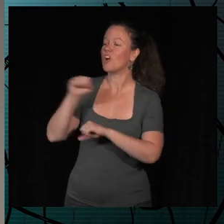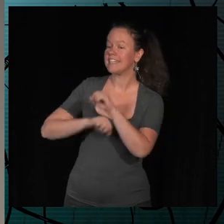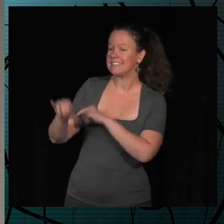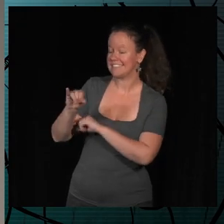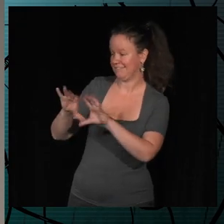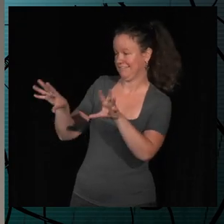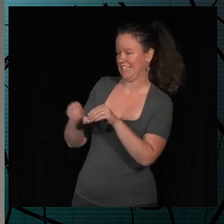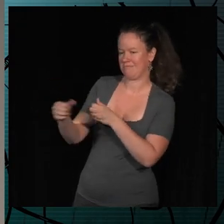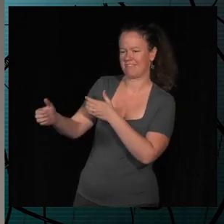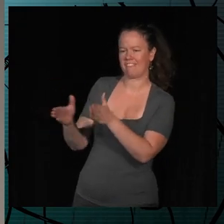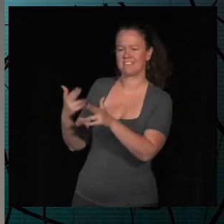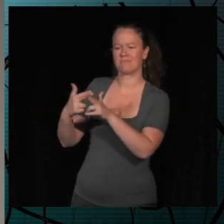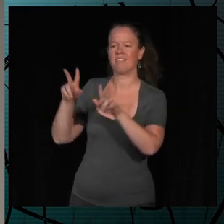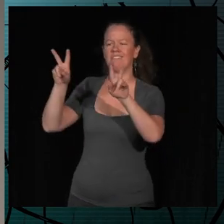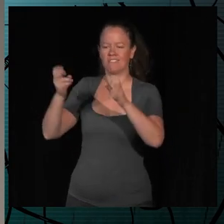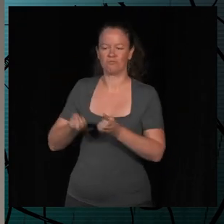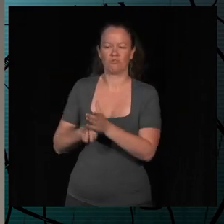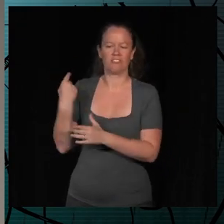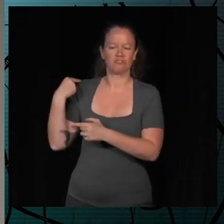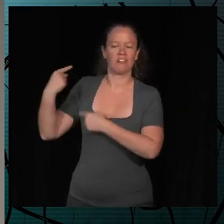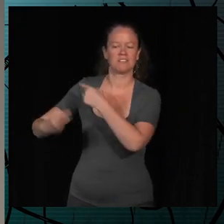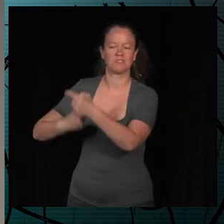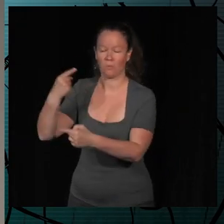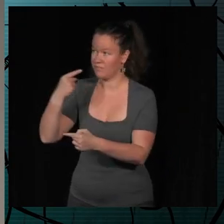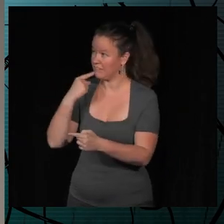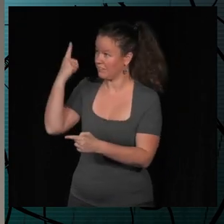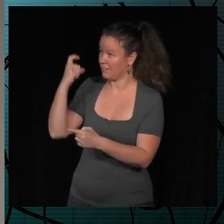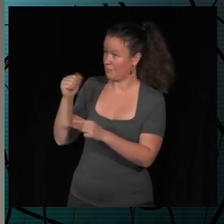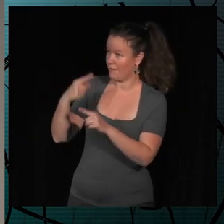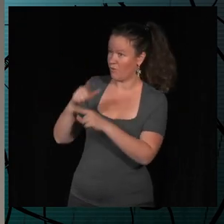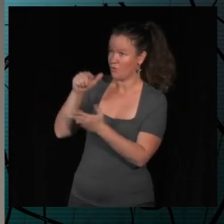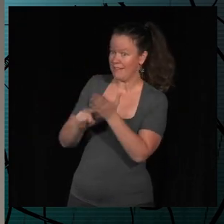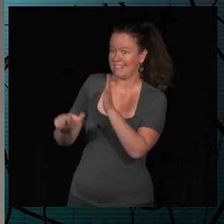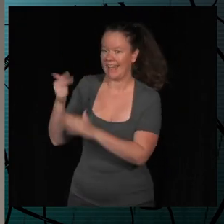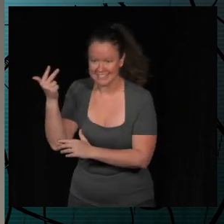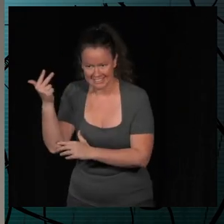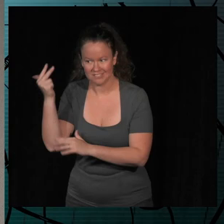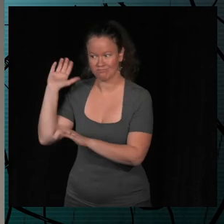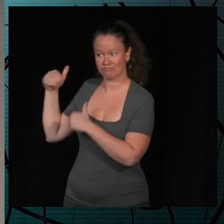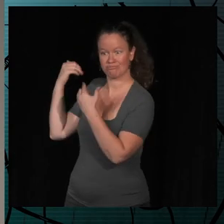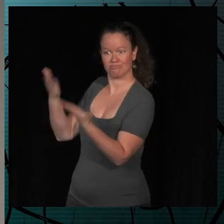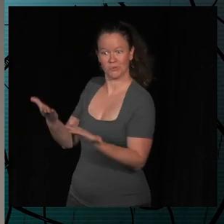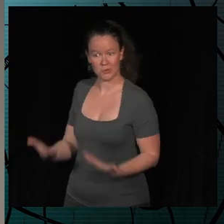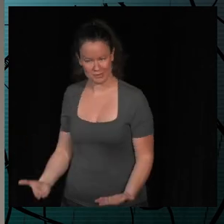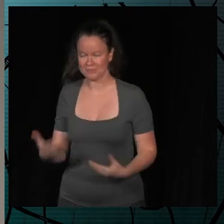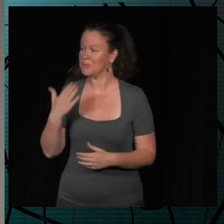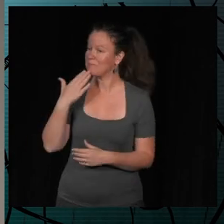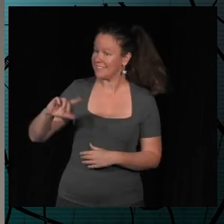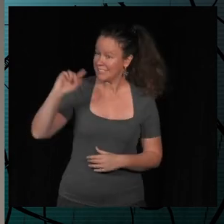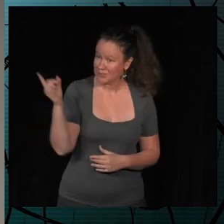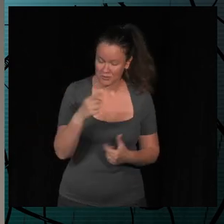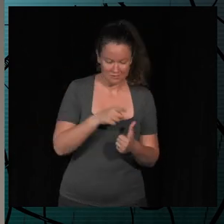organisée depuis 2013 et je remercie toute l'équipe de nouvelle génération et notamment Émilie